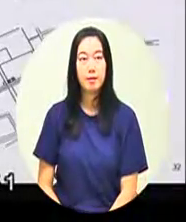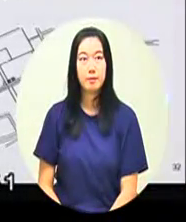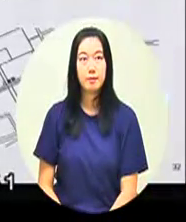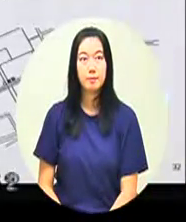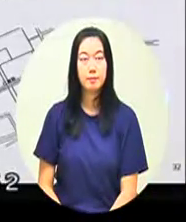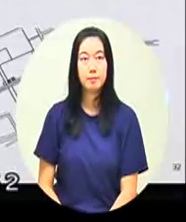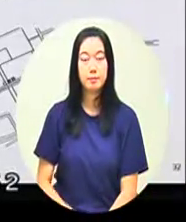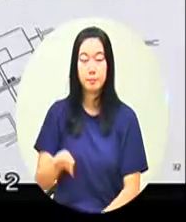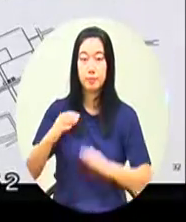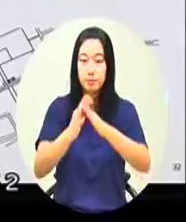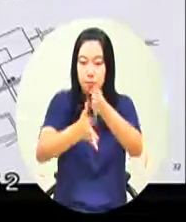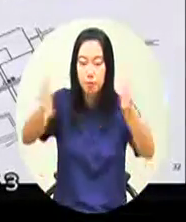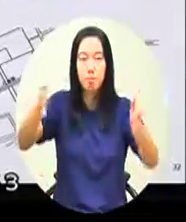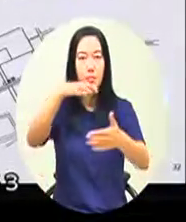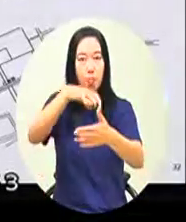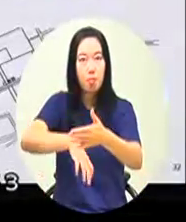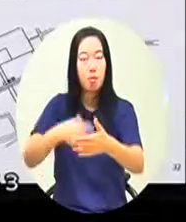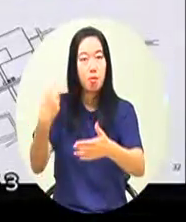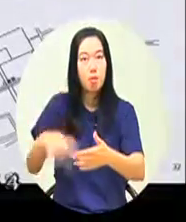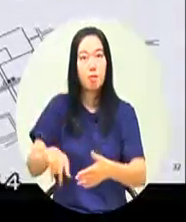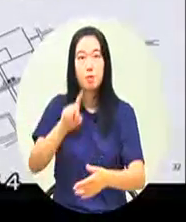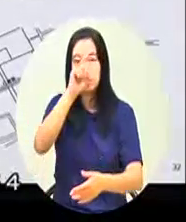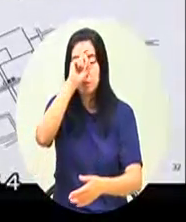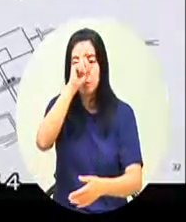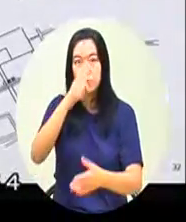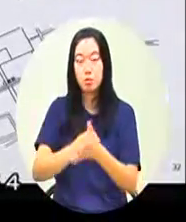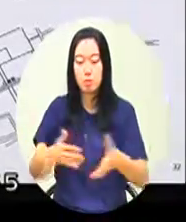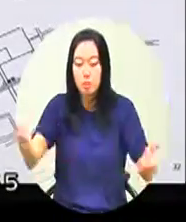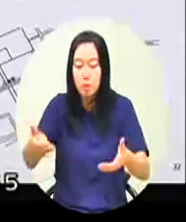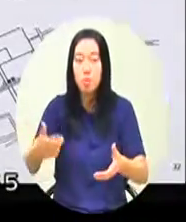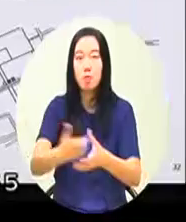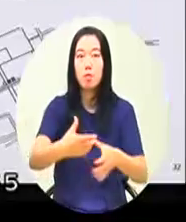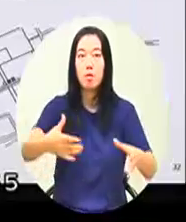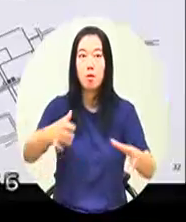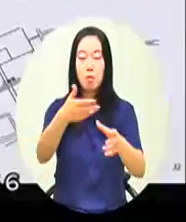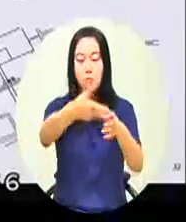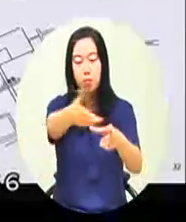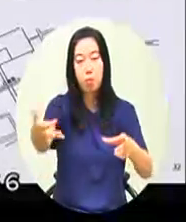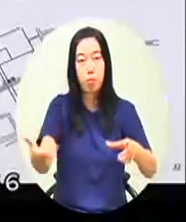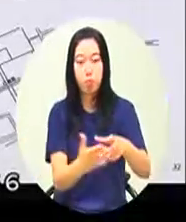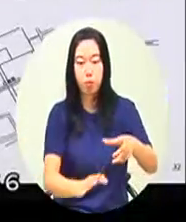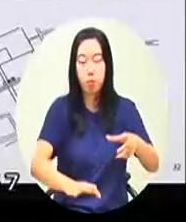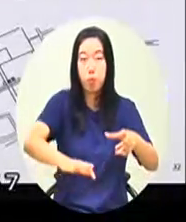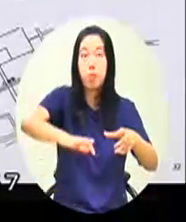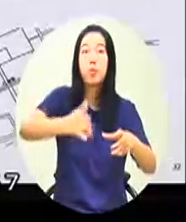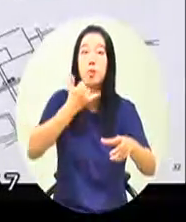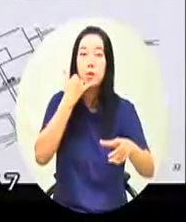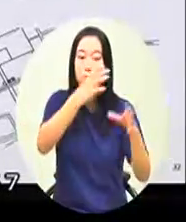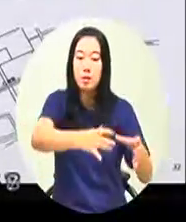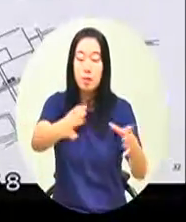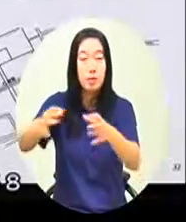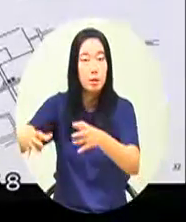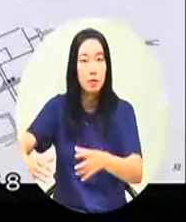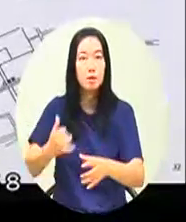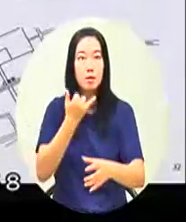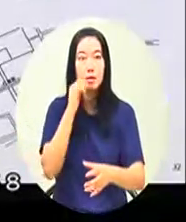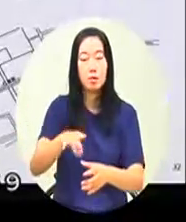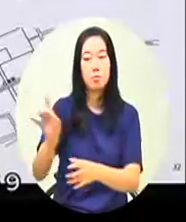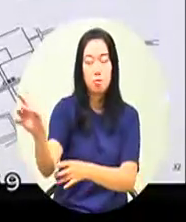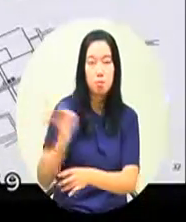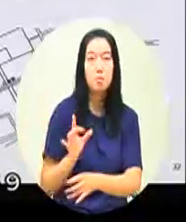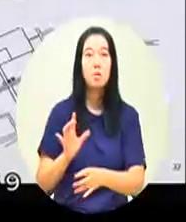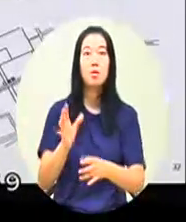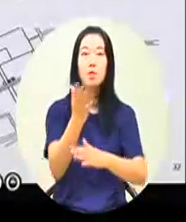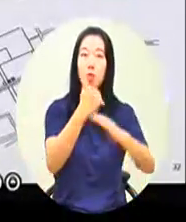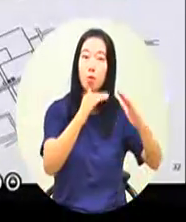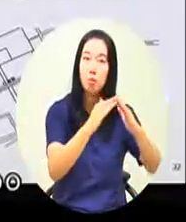们会在市区里面再广辟其他的自洪池，像能武八卦里的这个自洪公园，也是利用现有的这些公园用学校